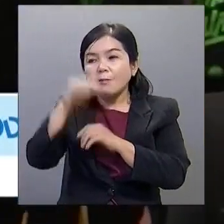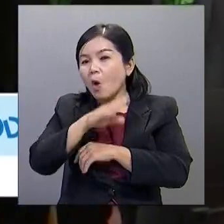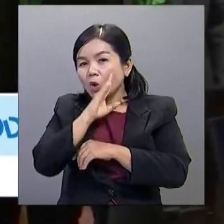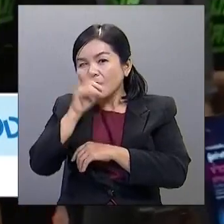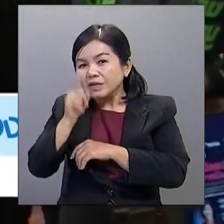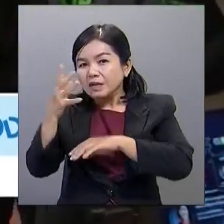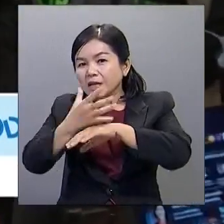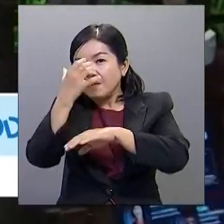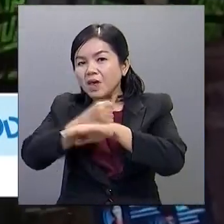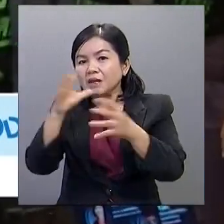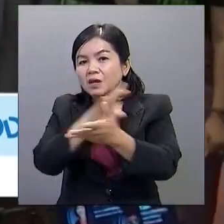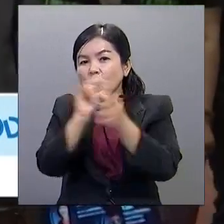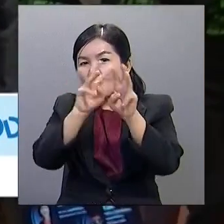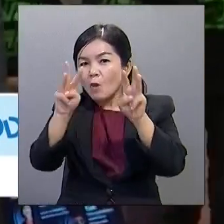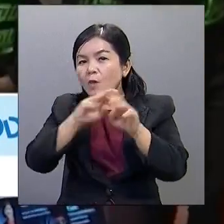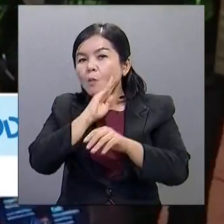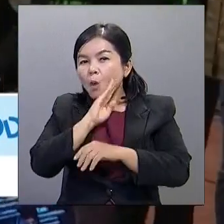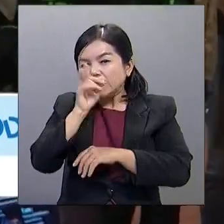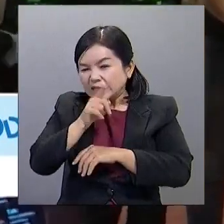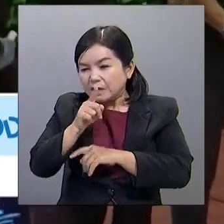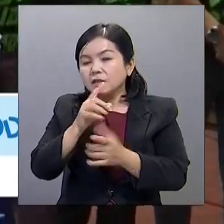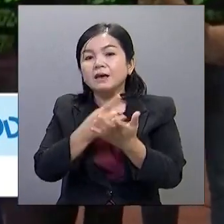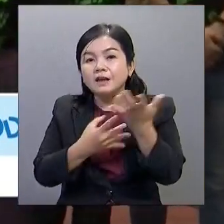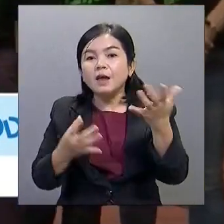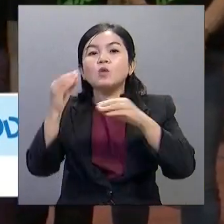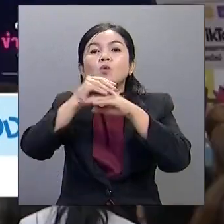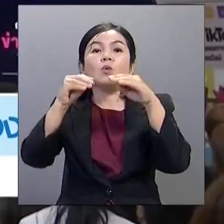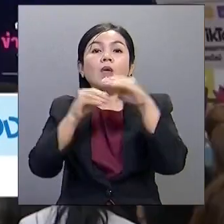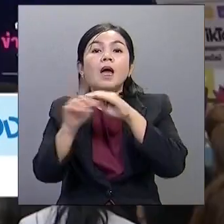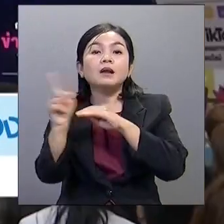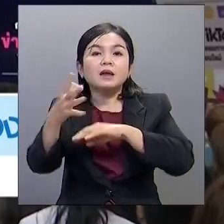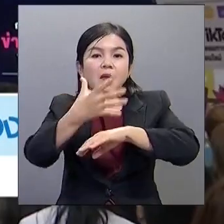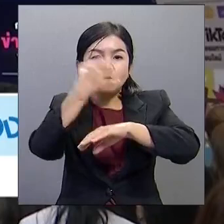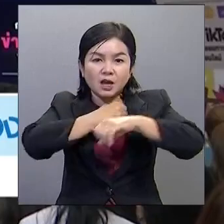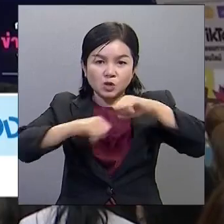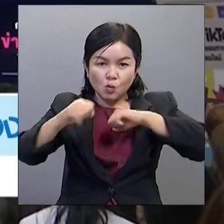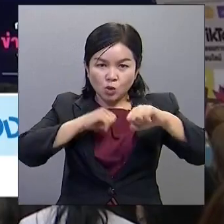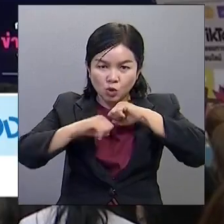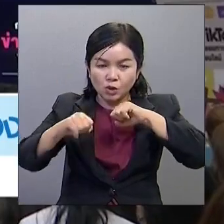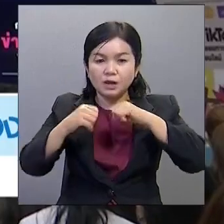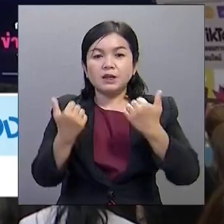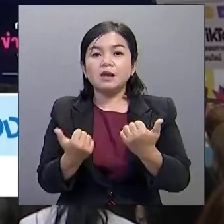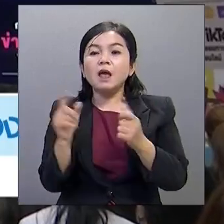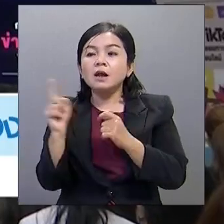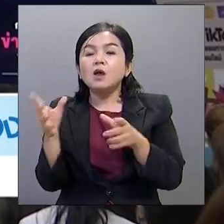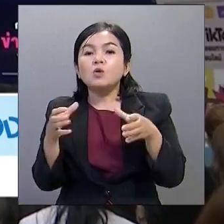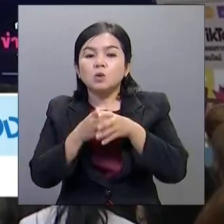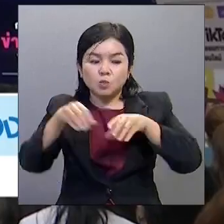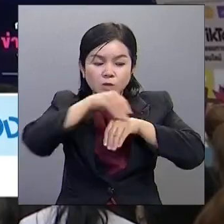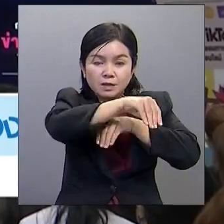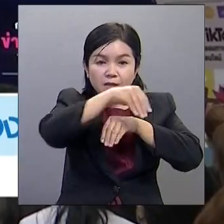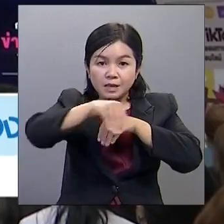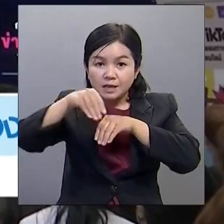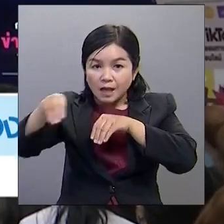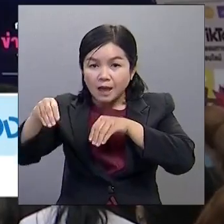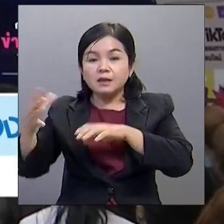การเมืองในสื่อสังคมออนไลน์ค่ะภายใต้โครงการที่ชื่อว่าการเมืองเยาวชนร่วมสมัยกับการสร้างเครือข่ายการมีส่วนร่วม